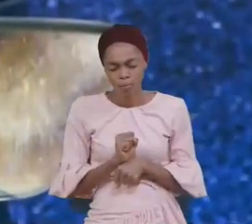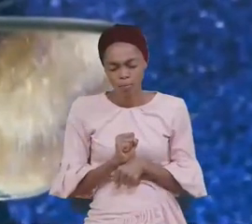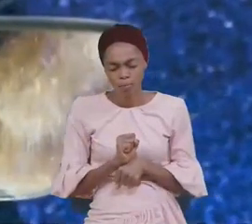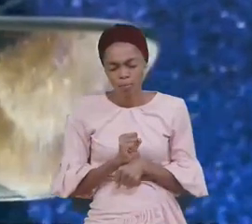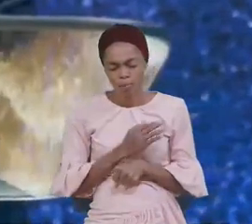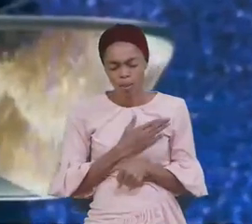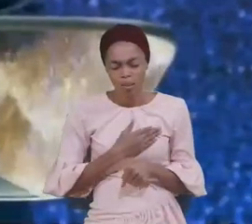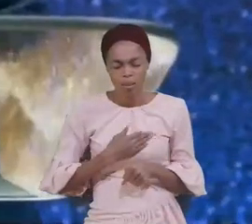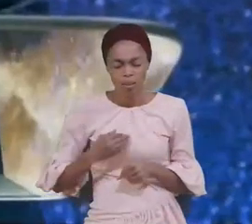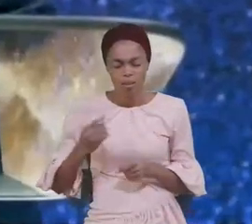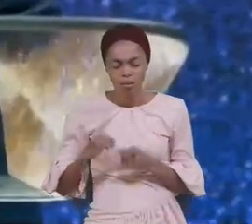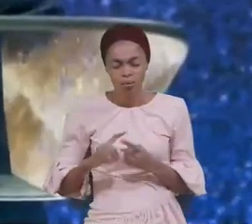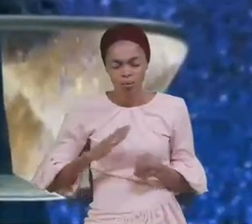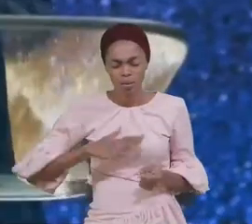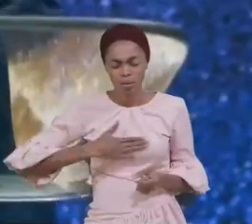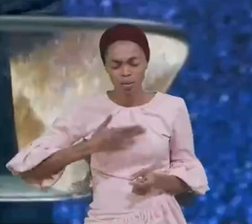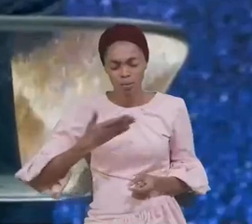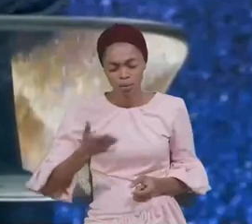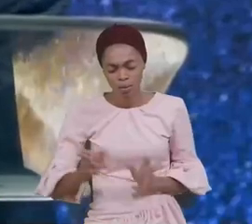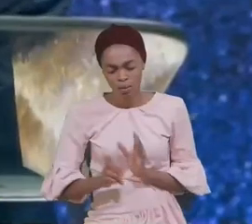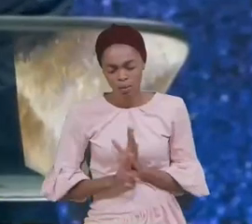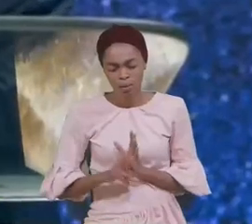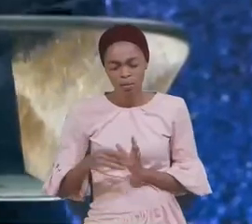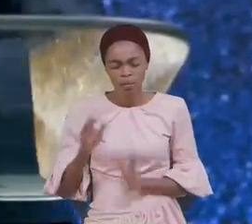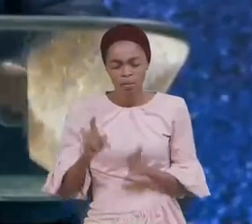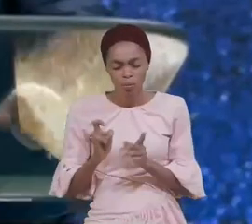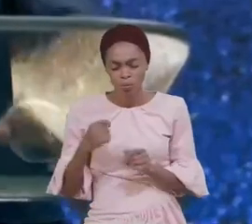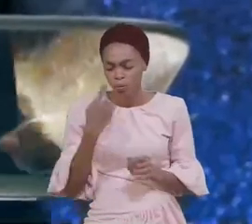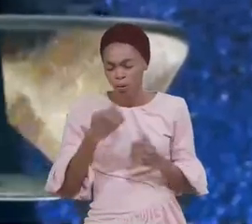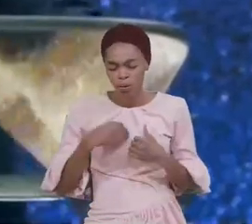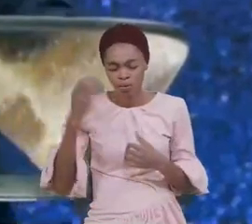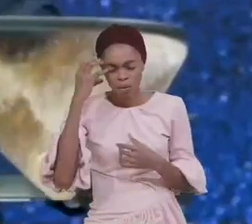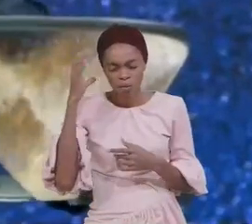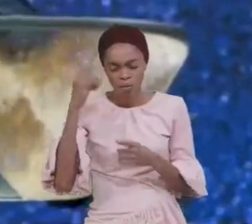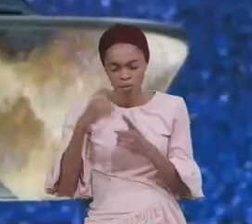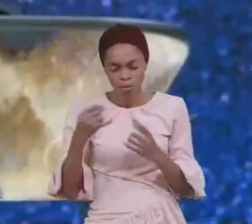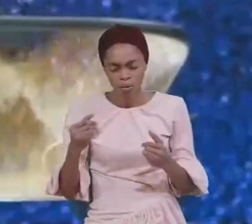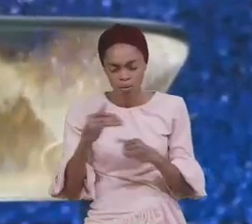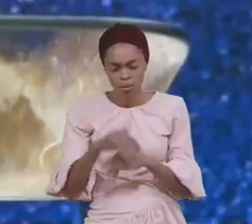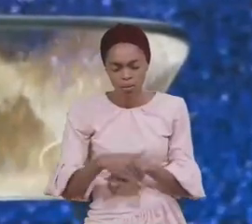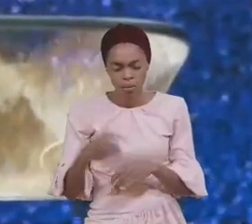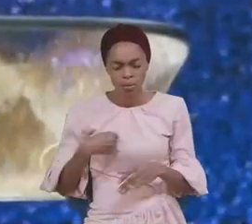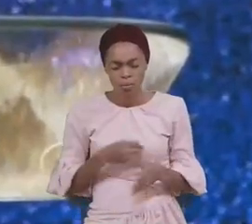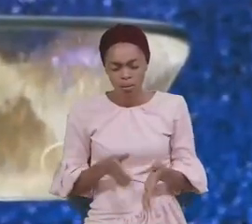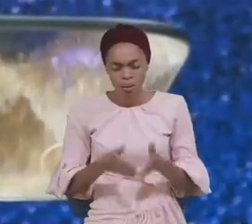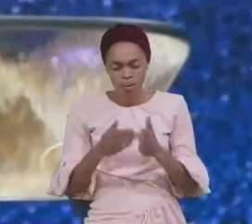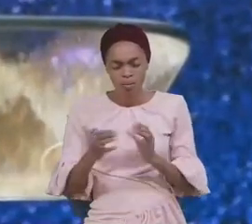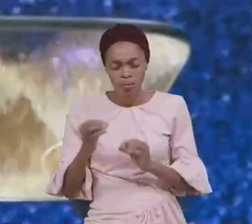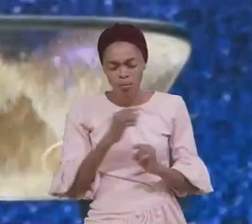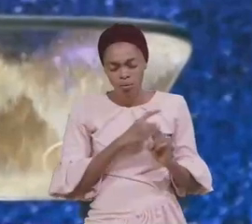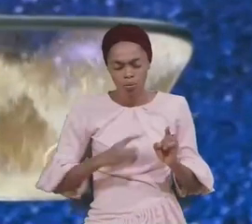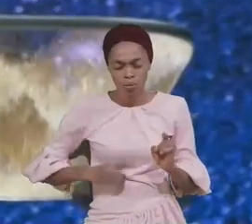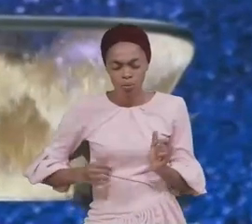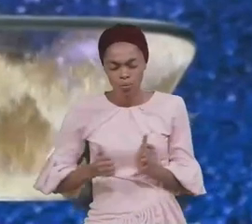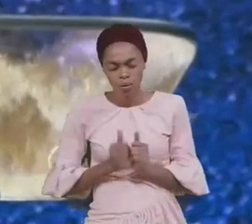et pour la volonté du peuple qui a entendu ta parole ce jour. Nous demandons, Seigneur, avec